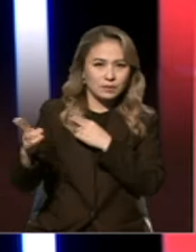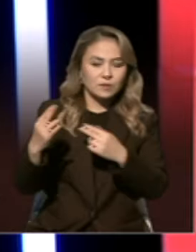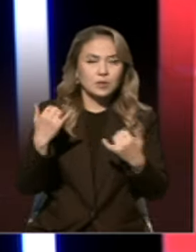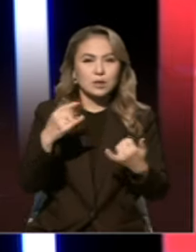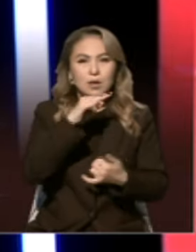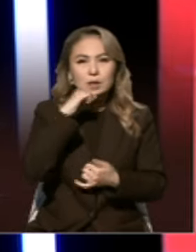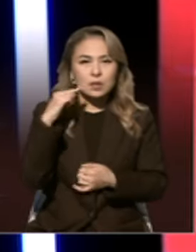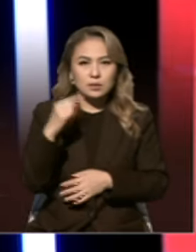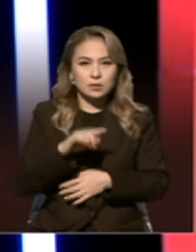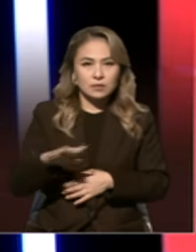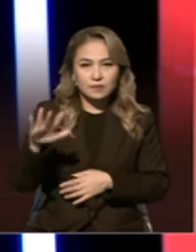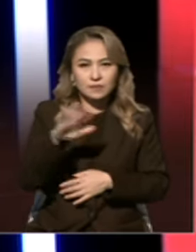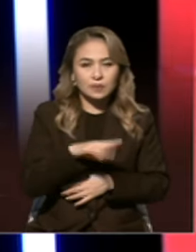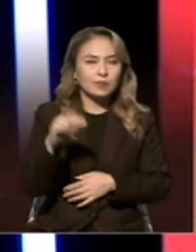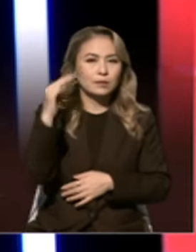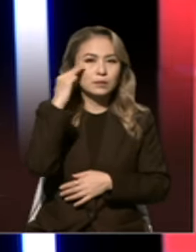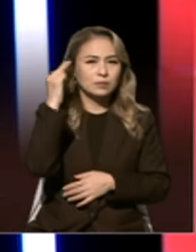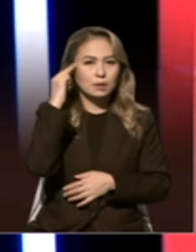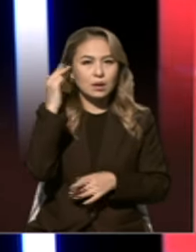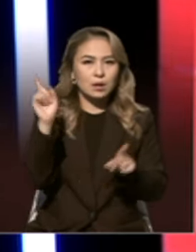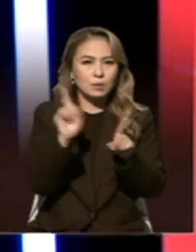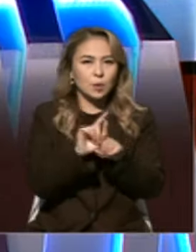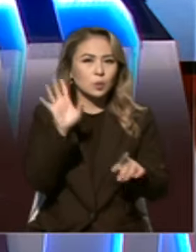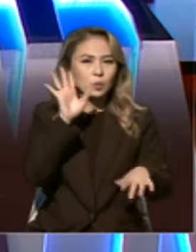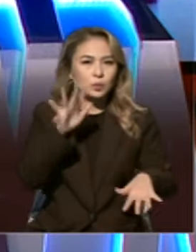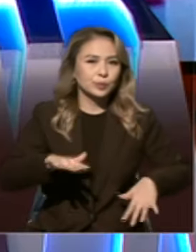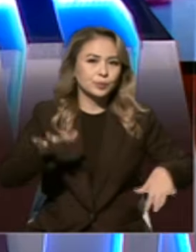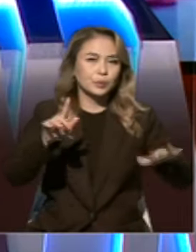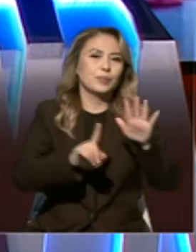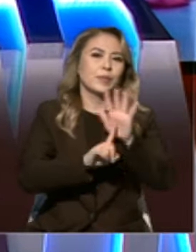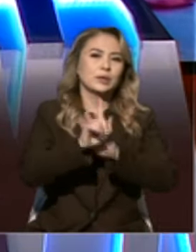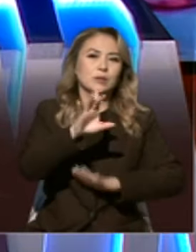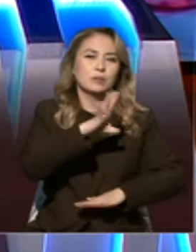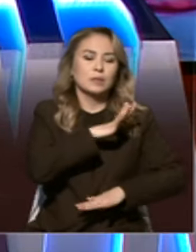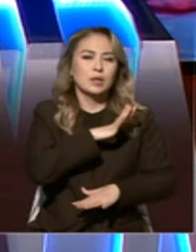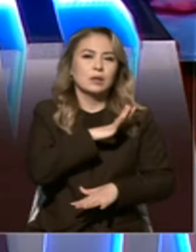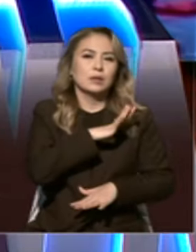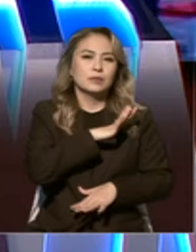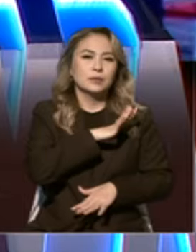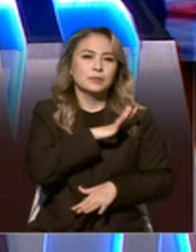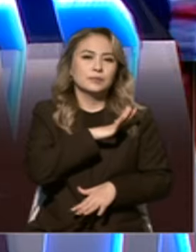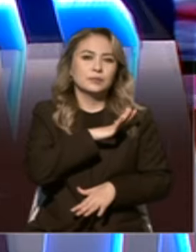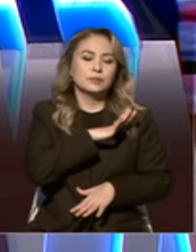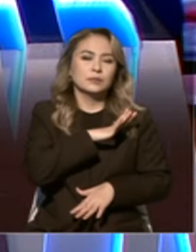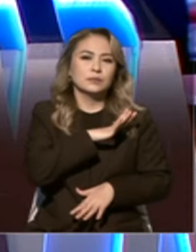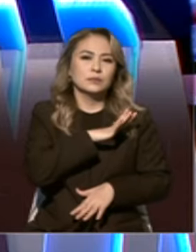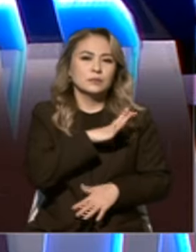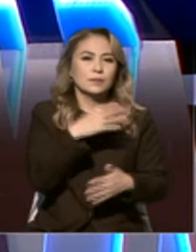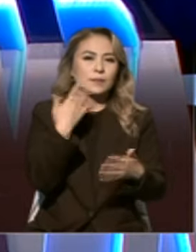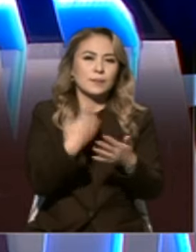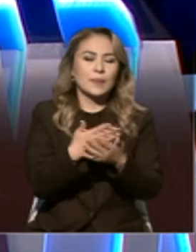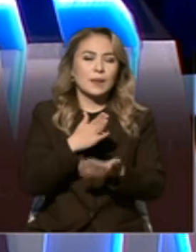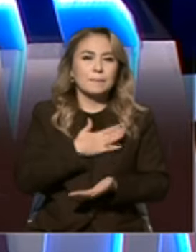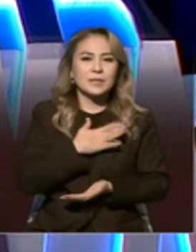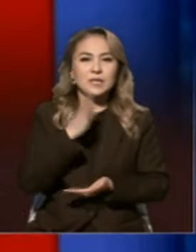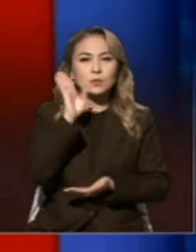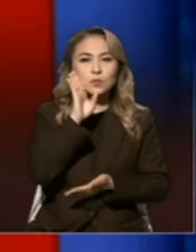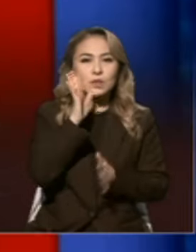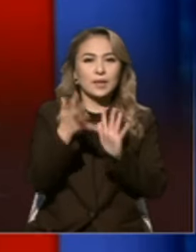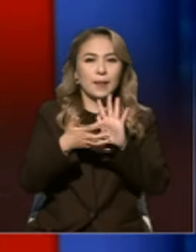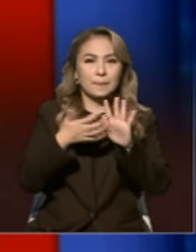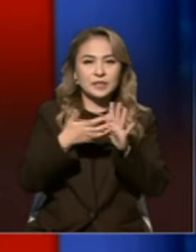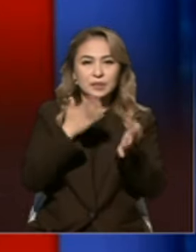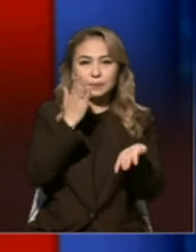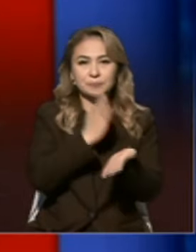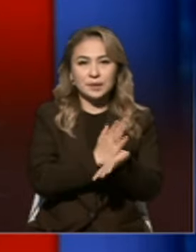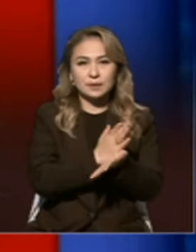Ресей Федерациясында, Қытай мемлекетінде бүгінде су тасқыны басталып жатыр. Дегенмен, енді бізде қазір мысалы су тапшылығы бар, жерлеріміз бар.